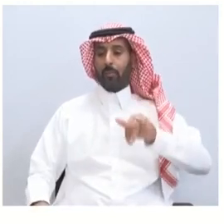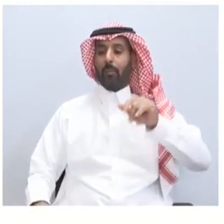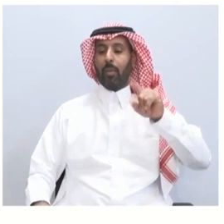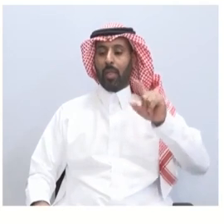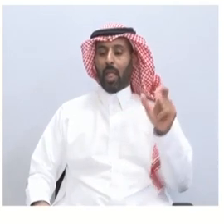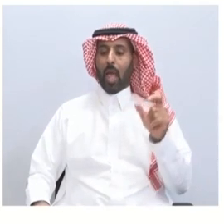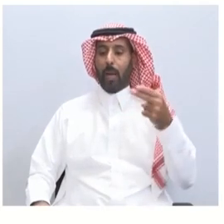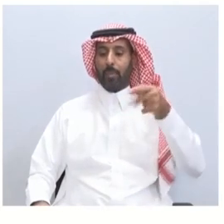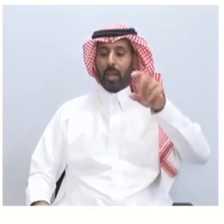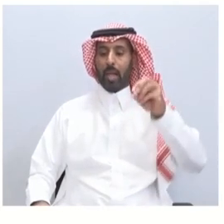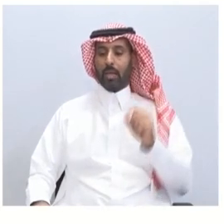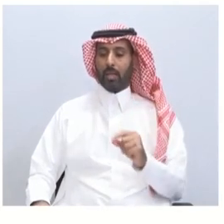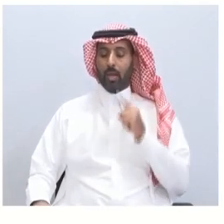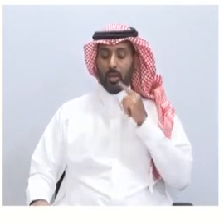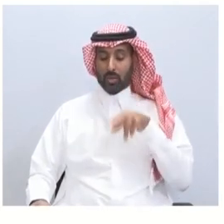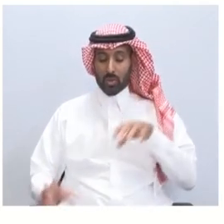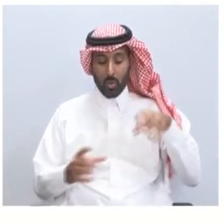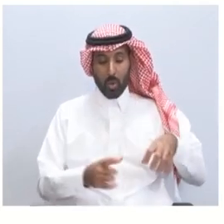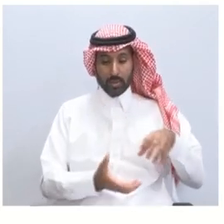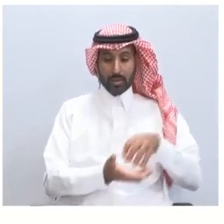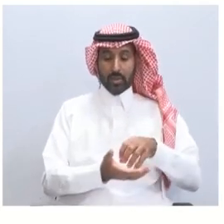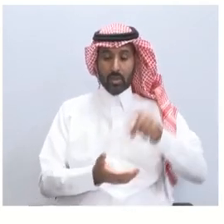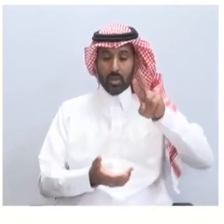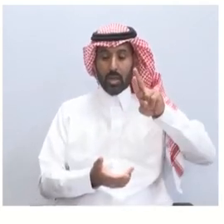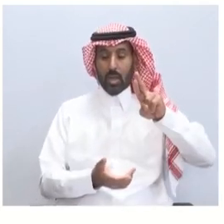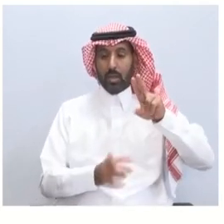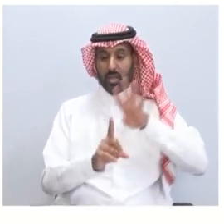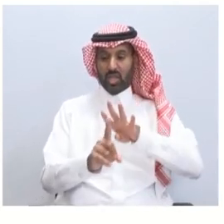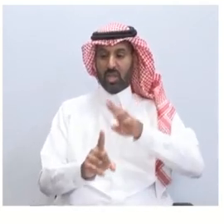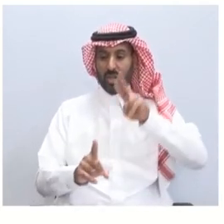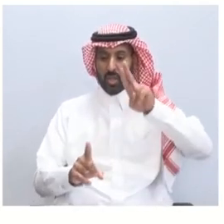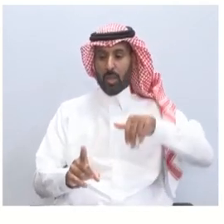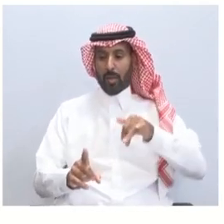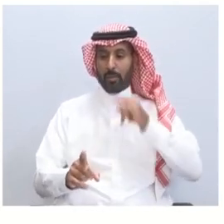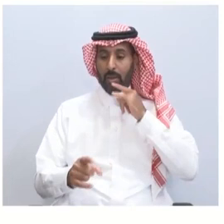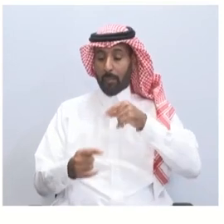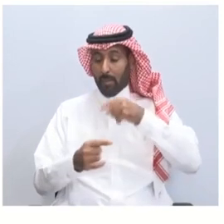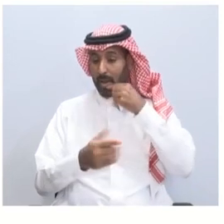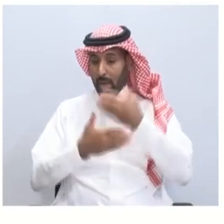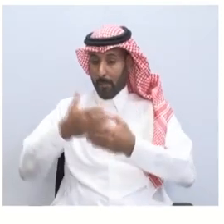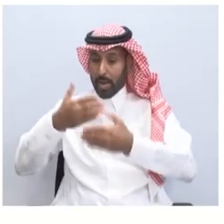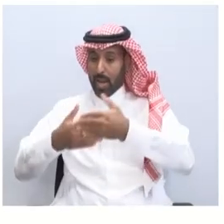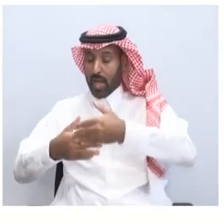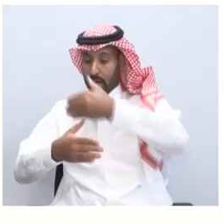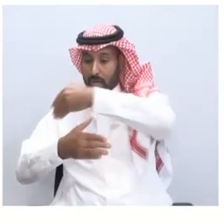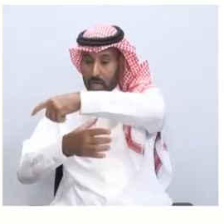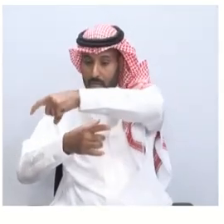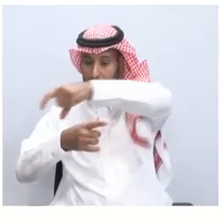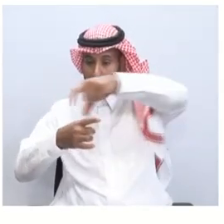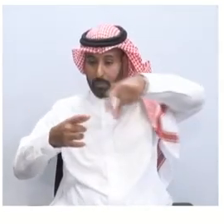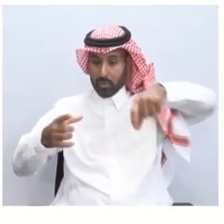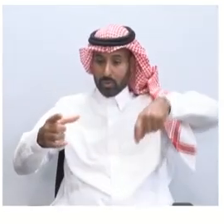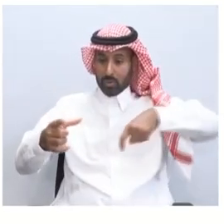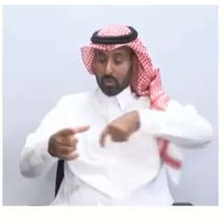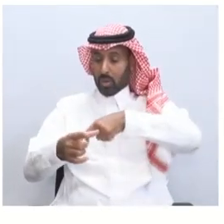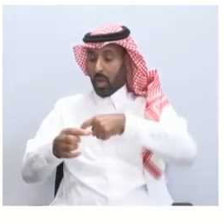الله واثناء تواجد الامام تركي بن عبد الله بنى قلعته المشهوره في بلده الحلوه